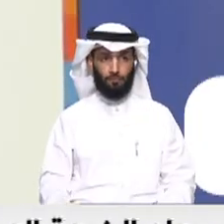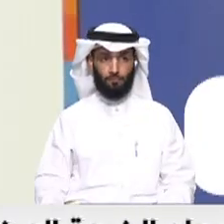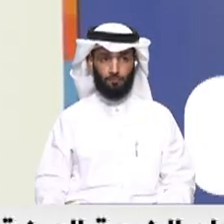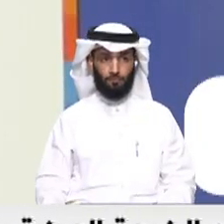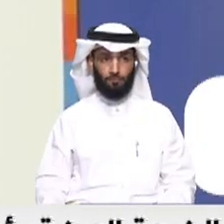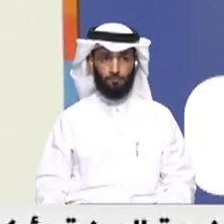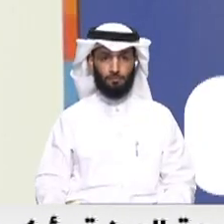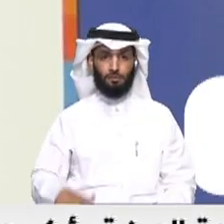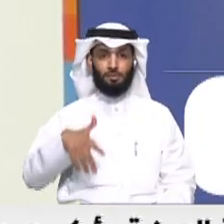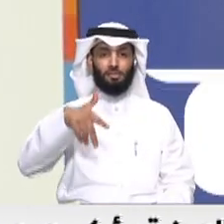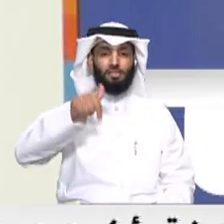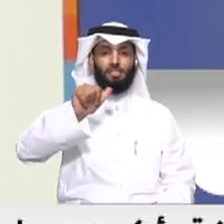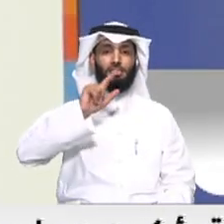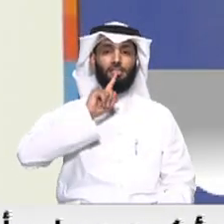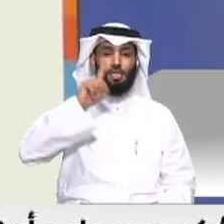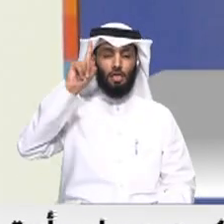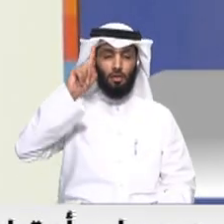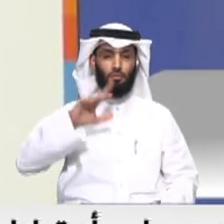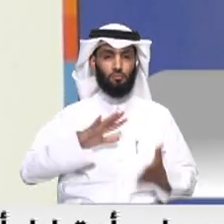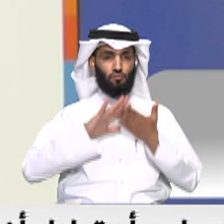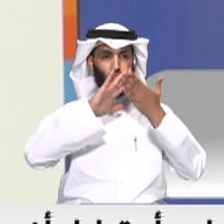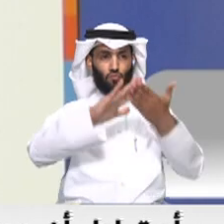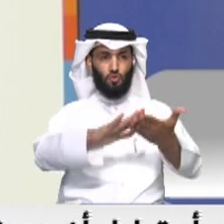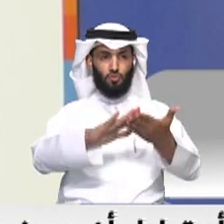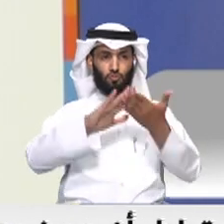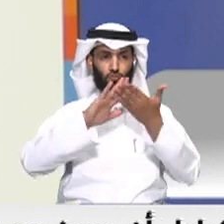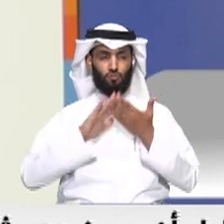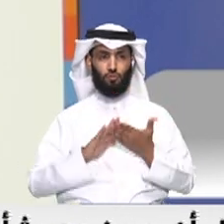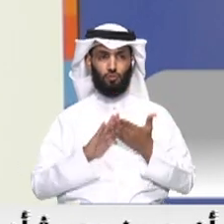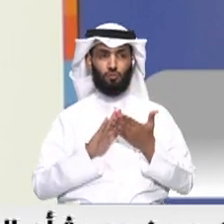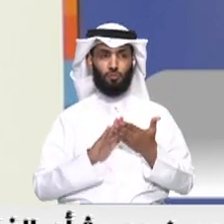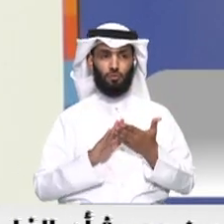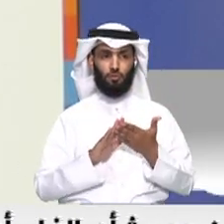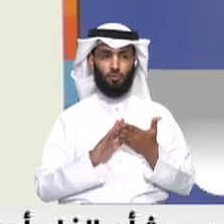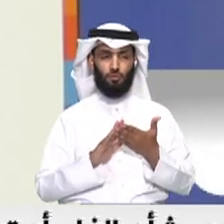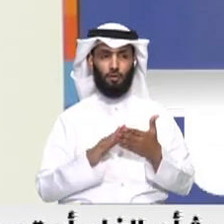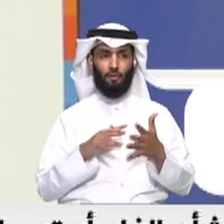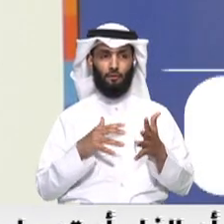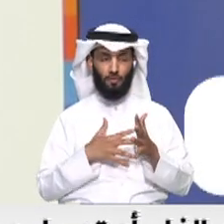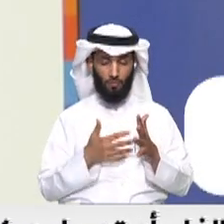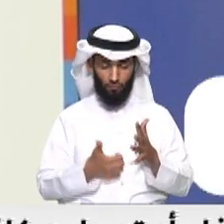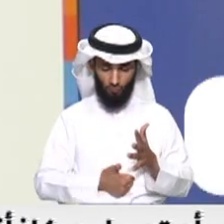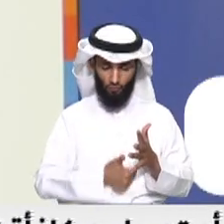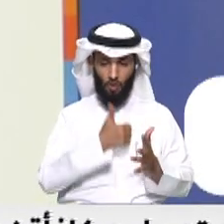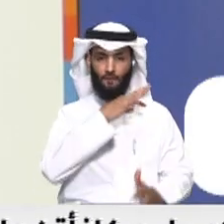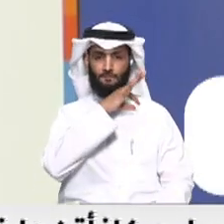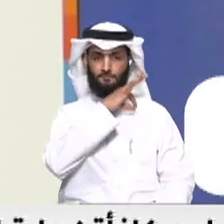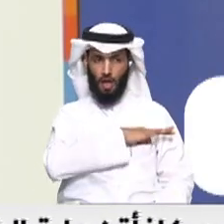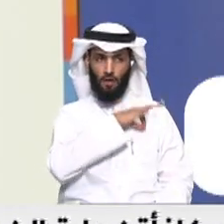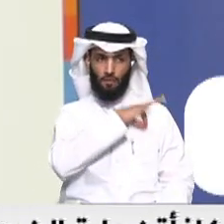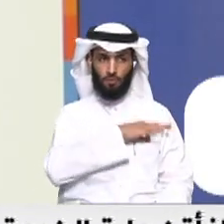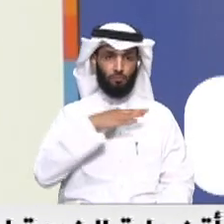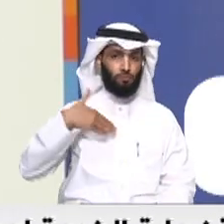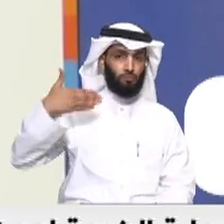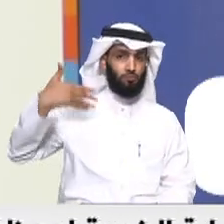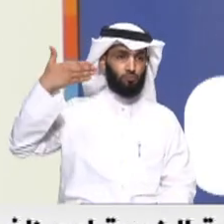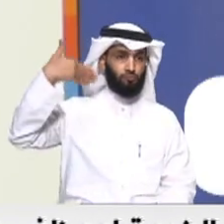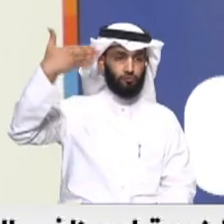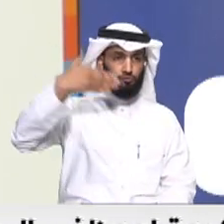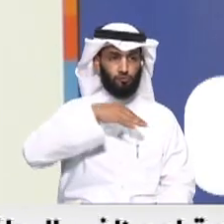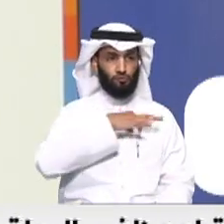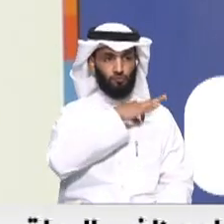60 عاما من التعاون المثالي المصحوب بإنجازات متميزة عبر الاستخدام